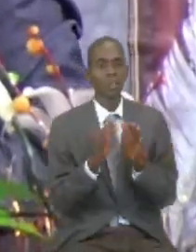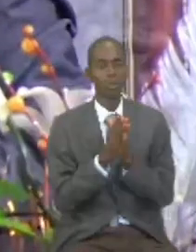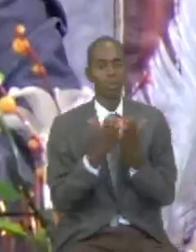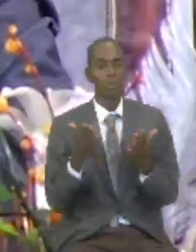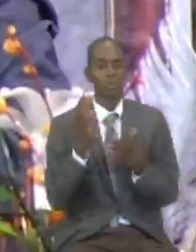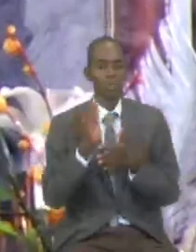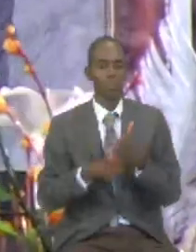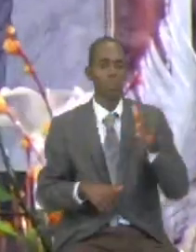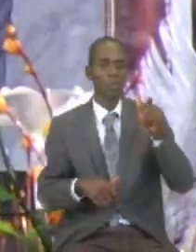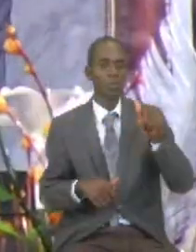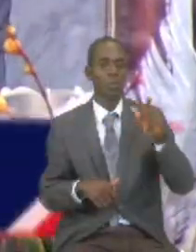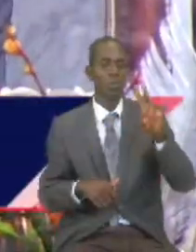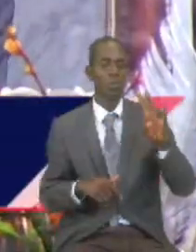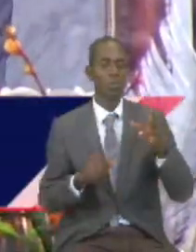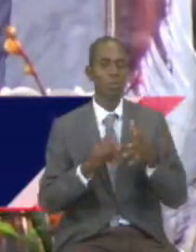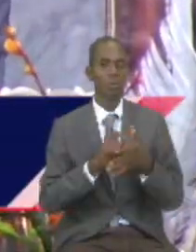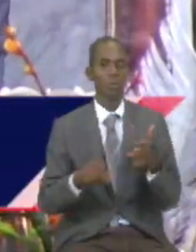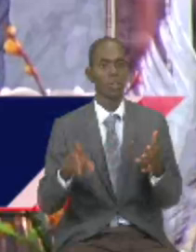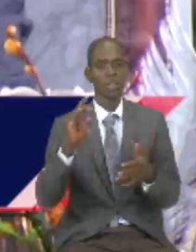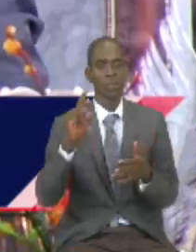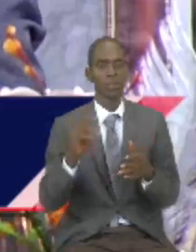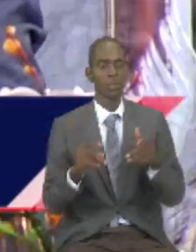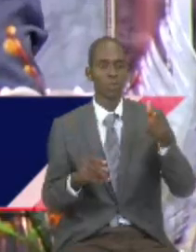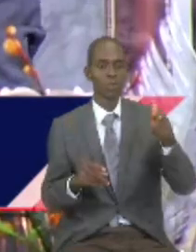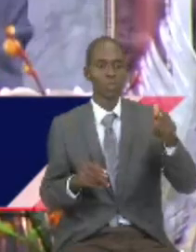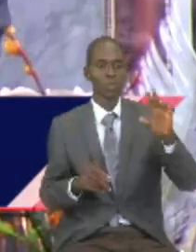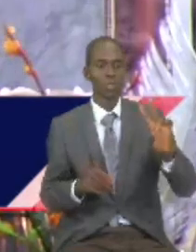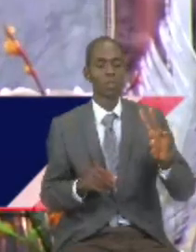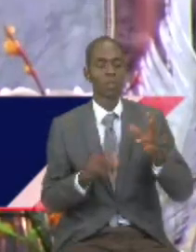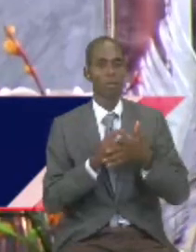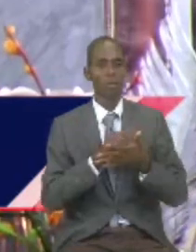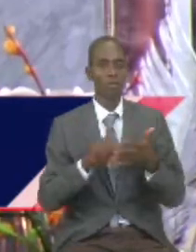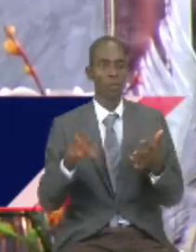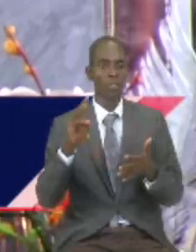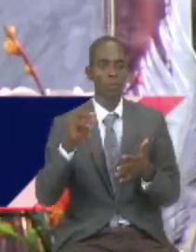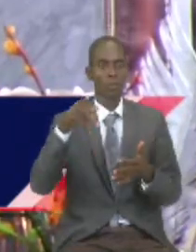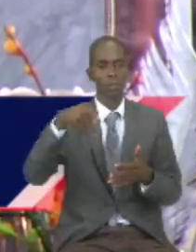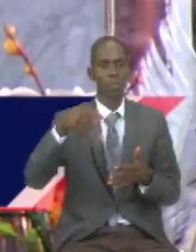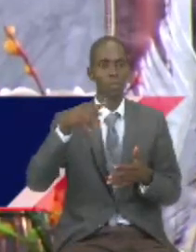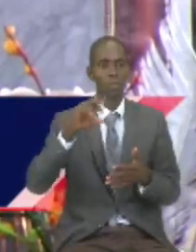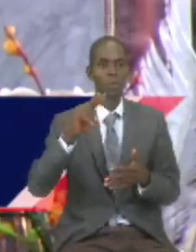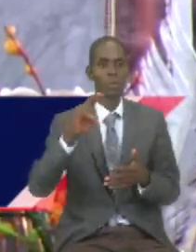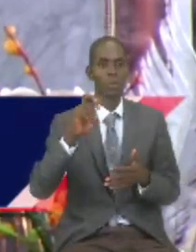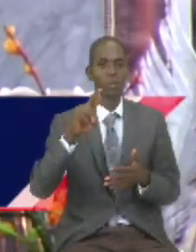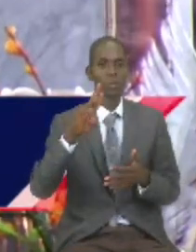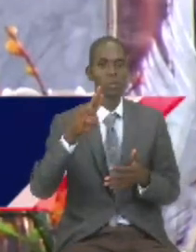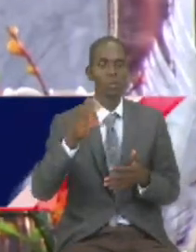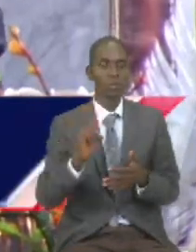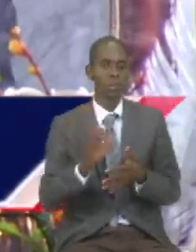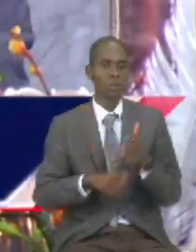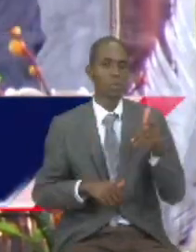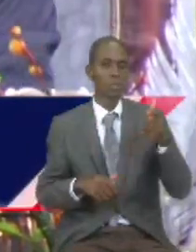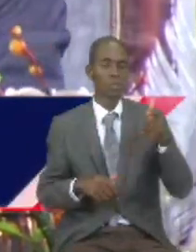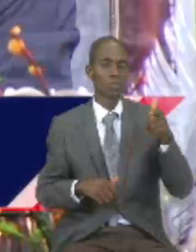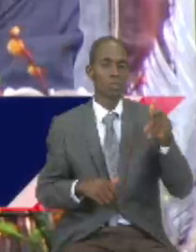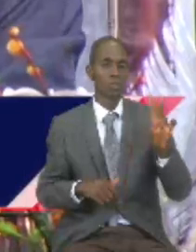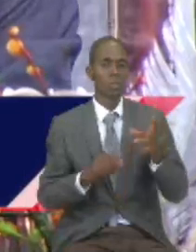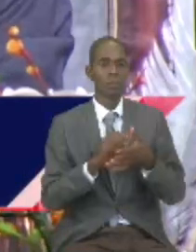Proverbe 27. Lis le verset 17. Proverbe 27. Verset